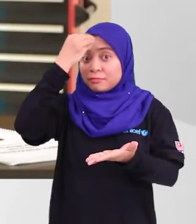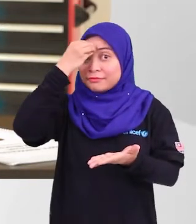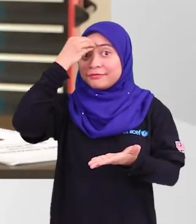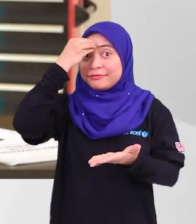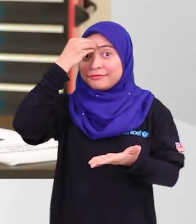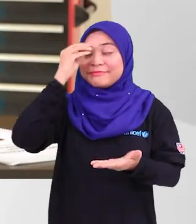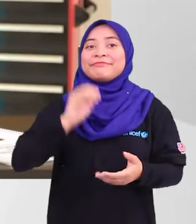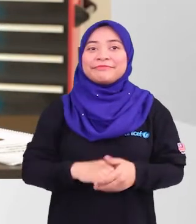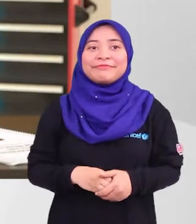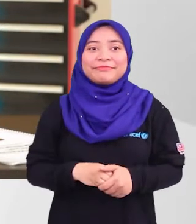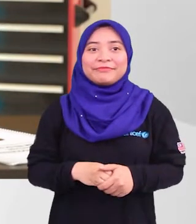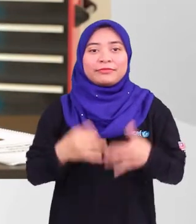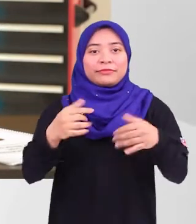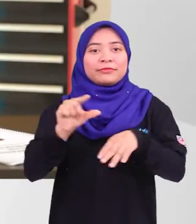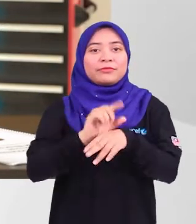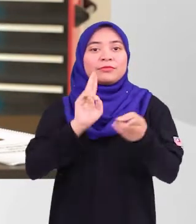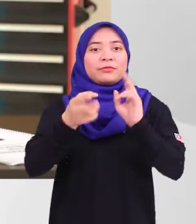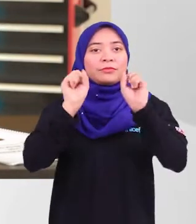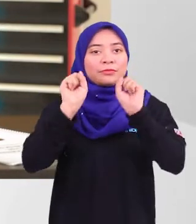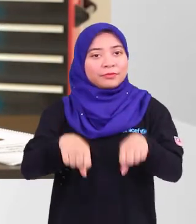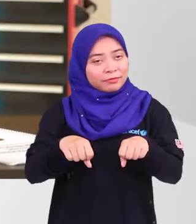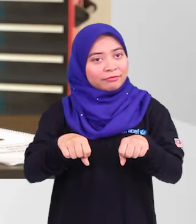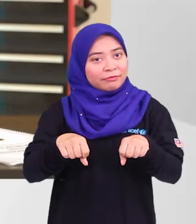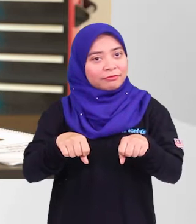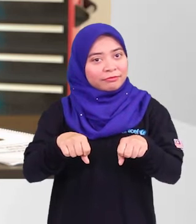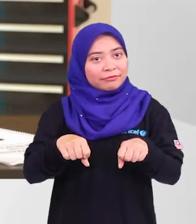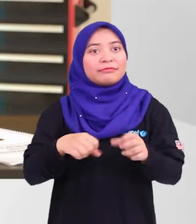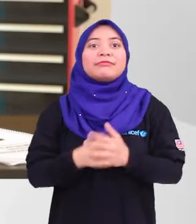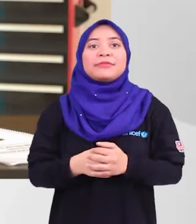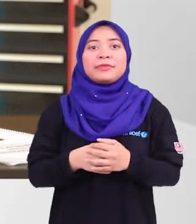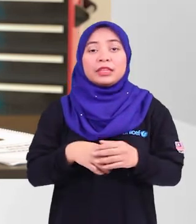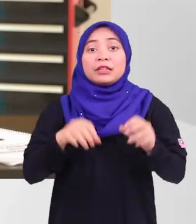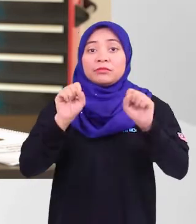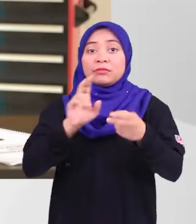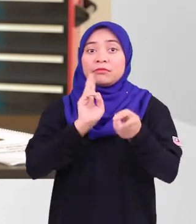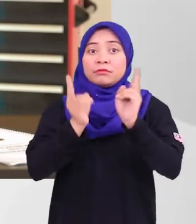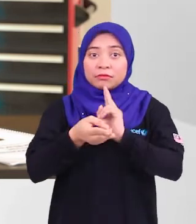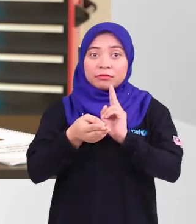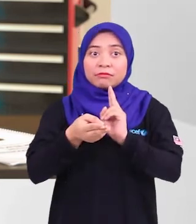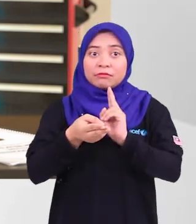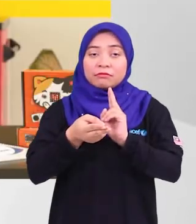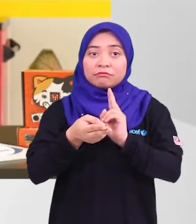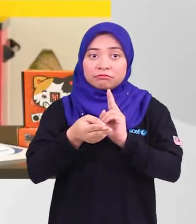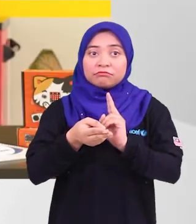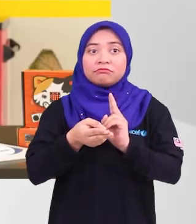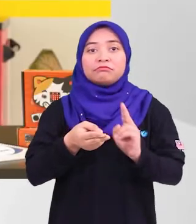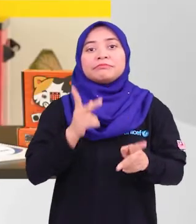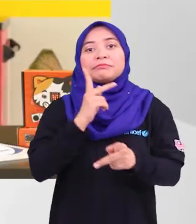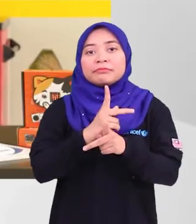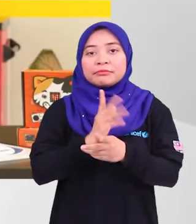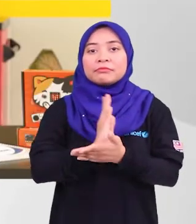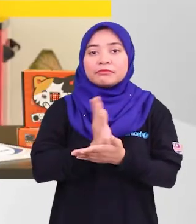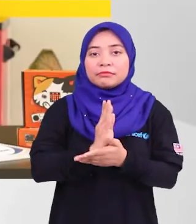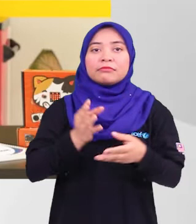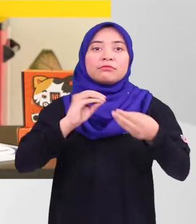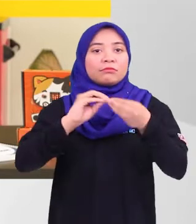telah pun belajar daripada video yang lepas. Kita akan gunakan pemboleh ubah atau variable dalam pengaturcaraan kita. Pemboleh ubah ialah